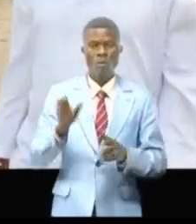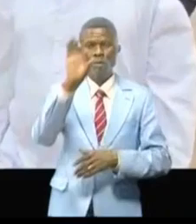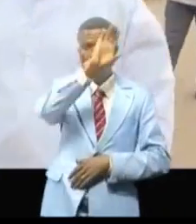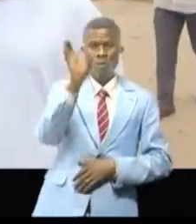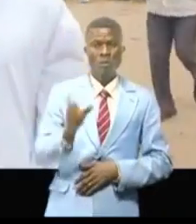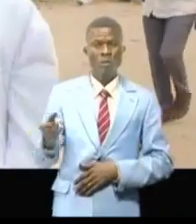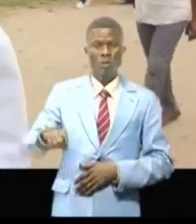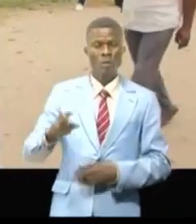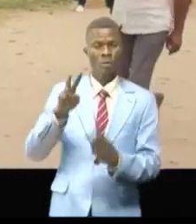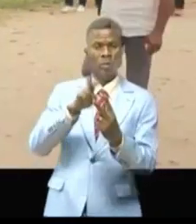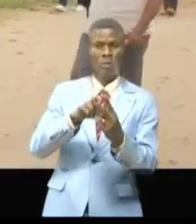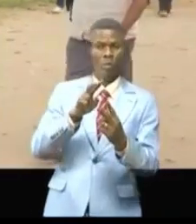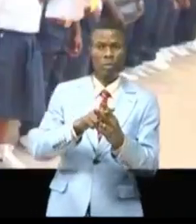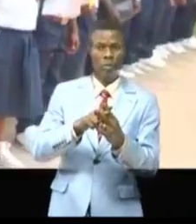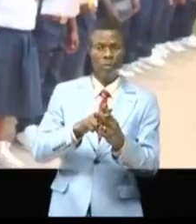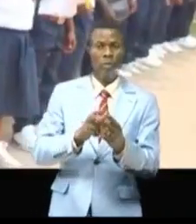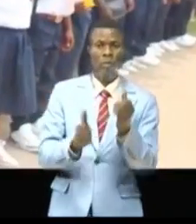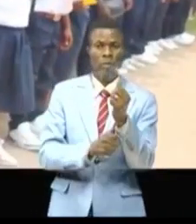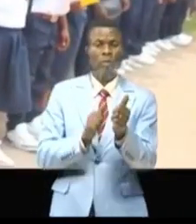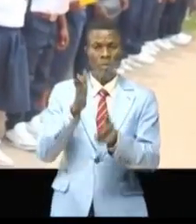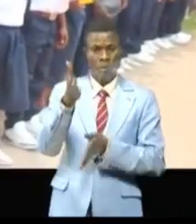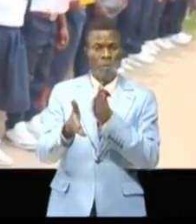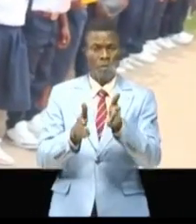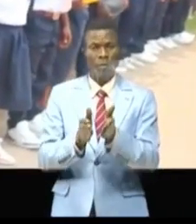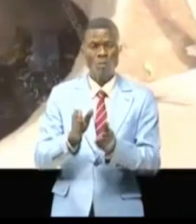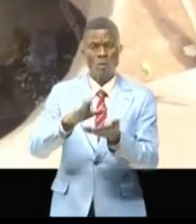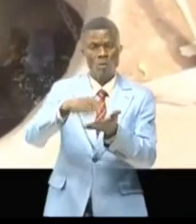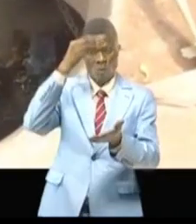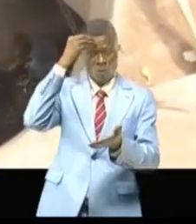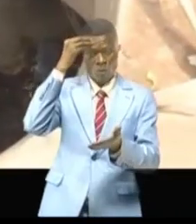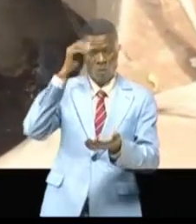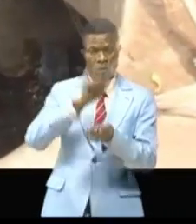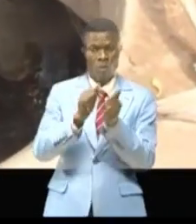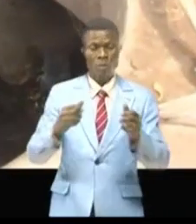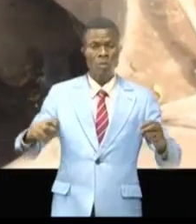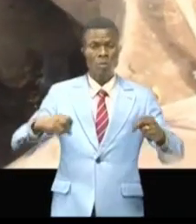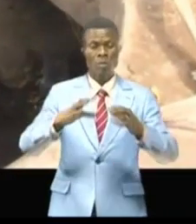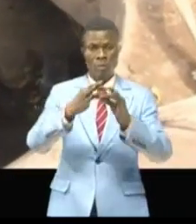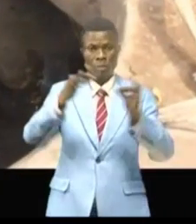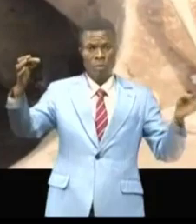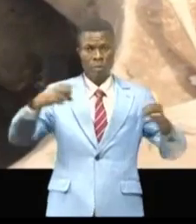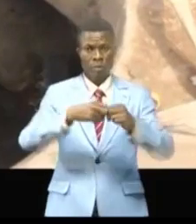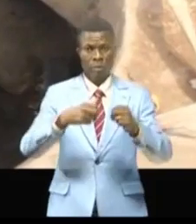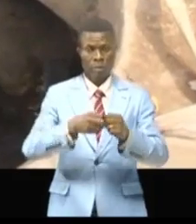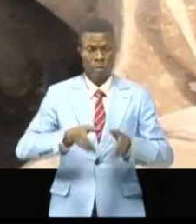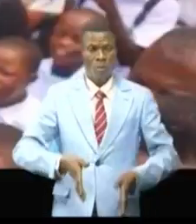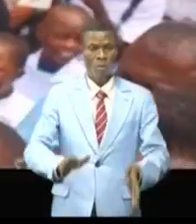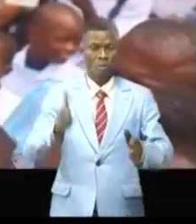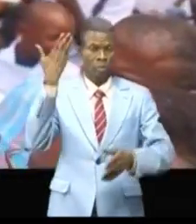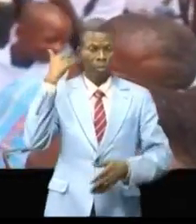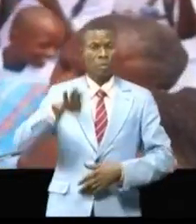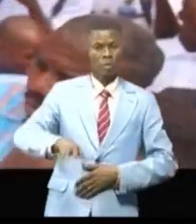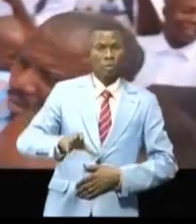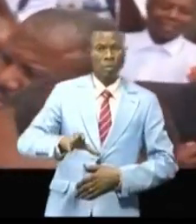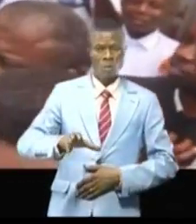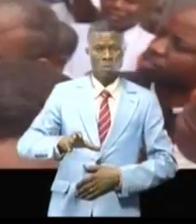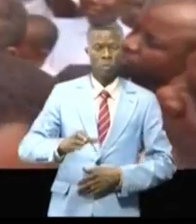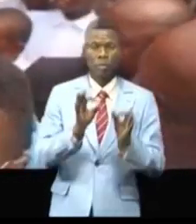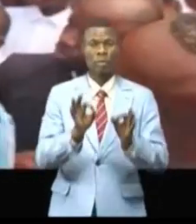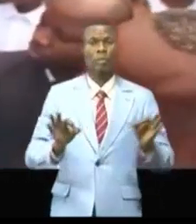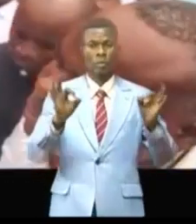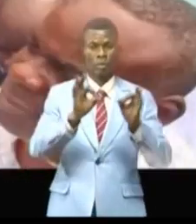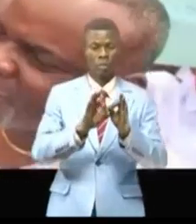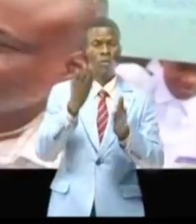est réservée à la fois aux piétons, aux élèves, aux câbles électriques ainsi que les tchoteries de la régie des eaux. D'où le bien fondé de ces